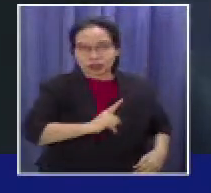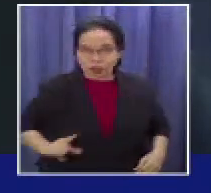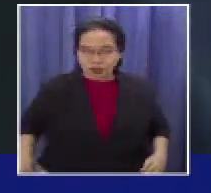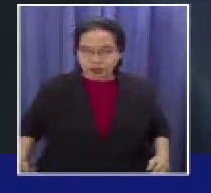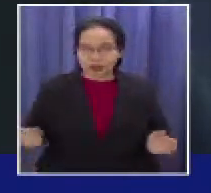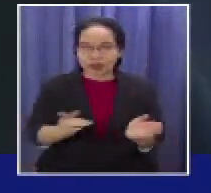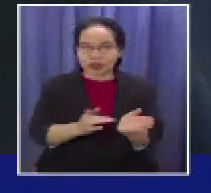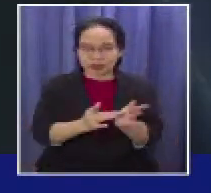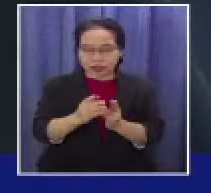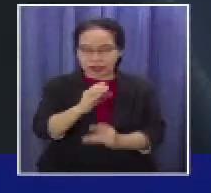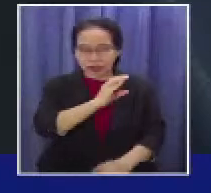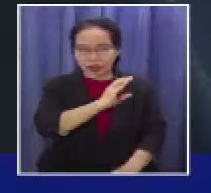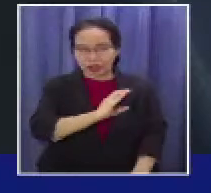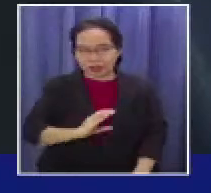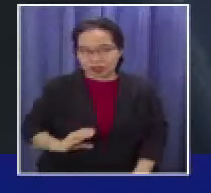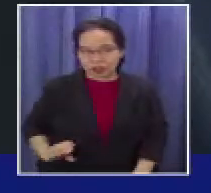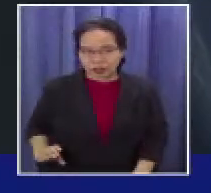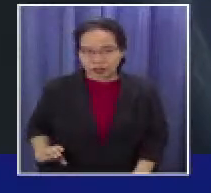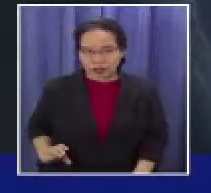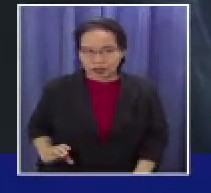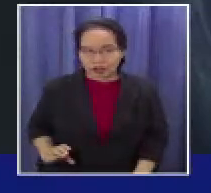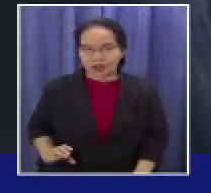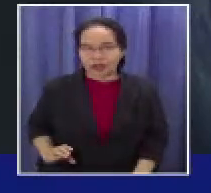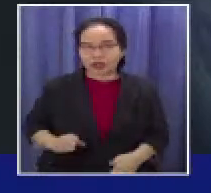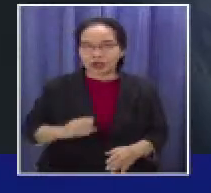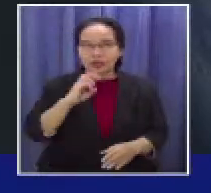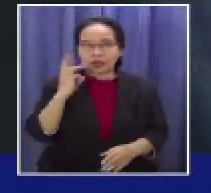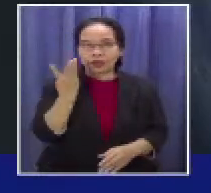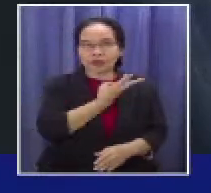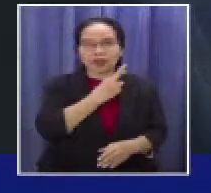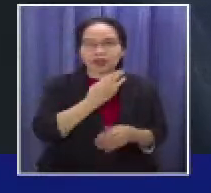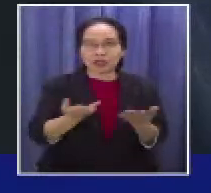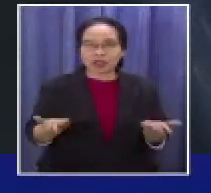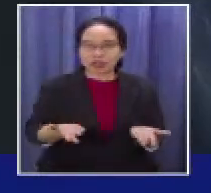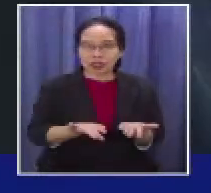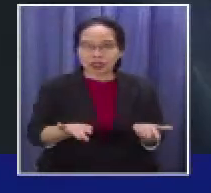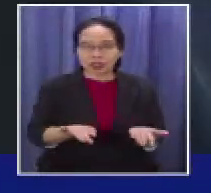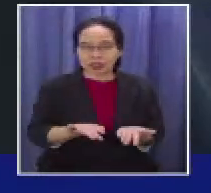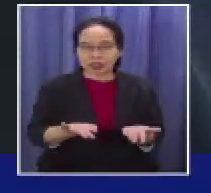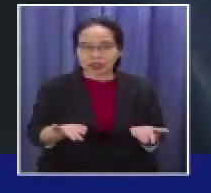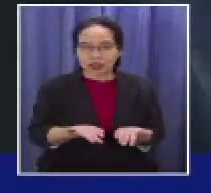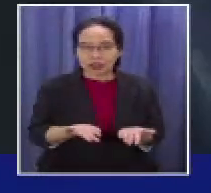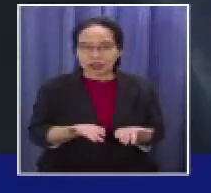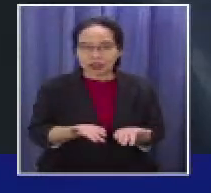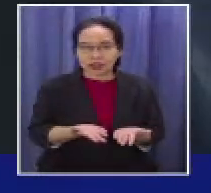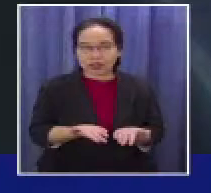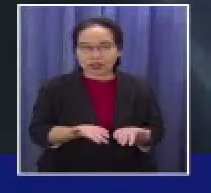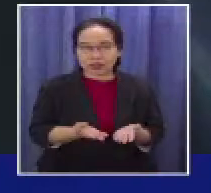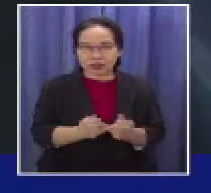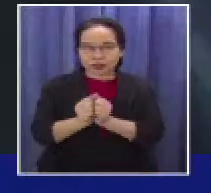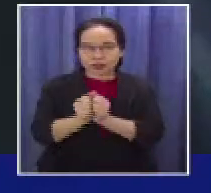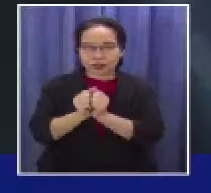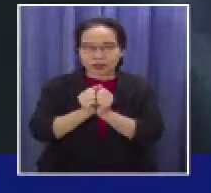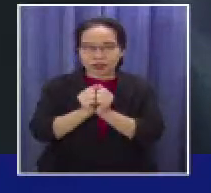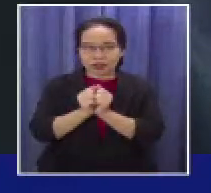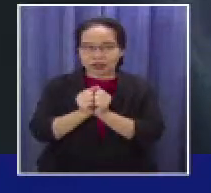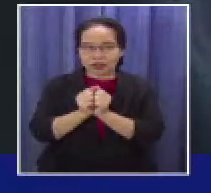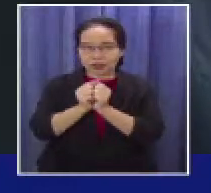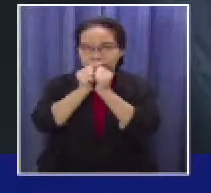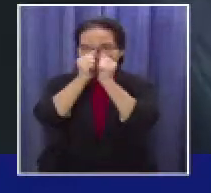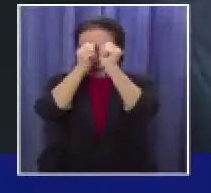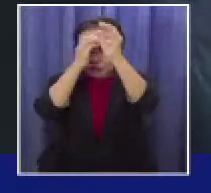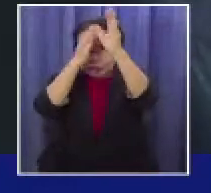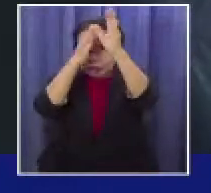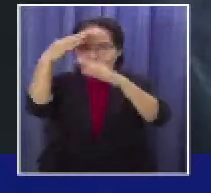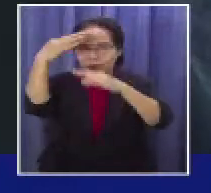Panginoong Hesukristo, narito po kaming mga magkakapatid. Kapiling po namin, Ama, ang aming